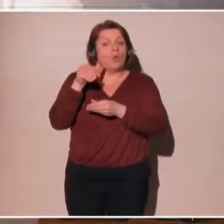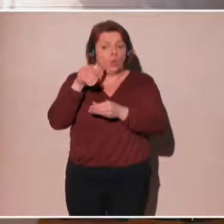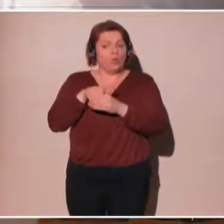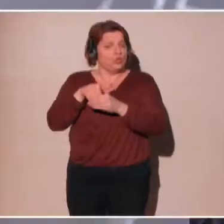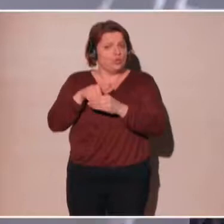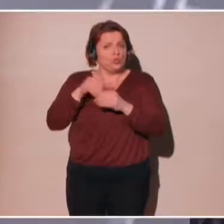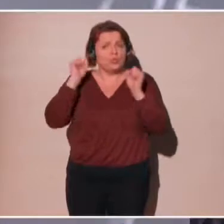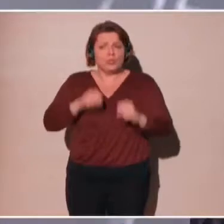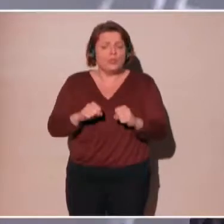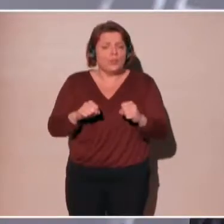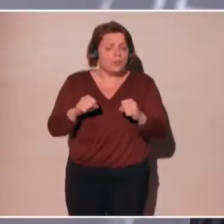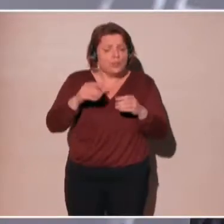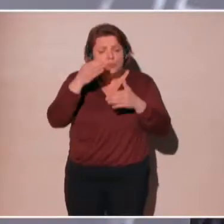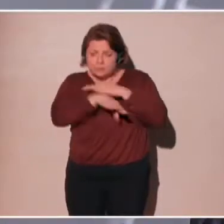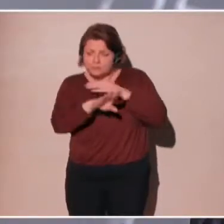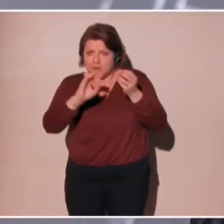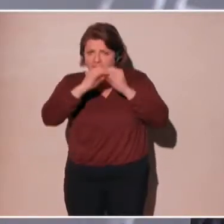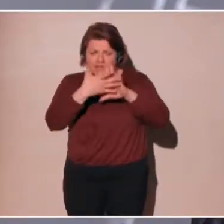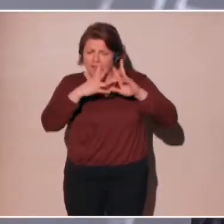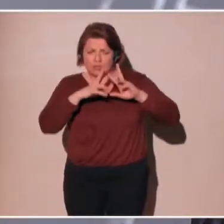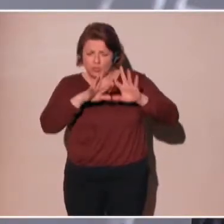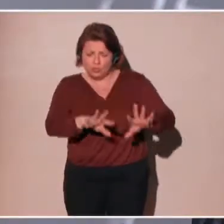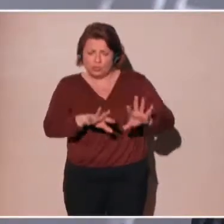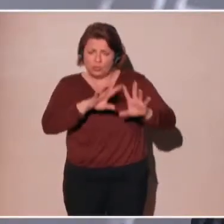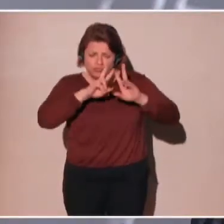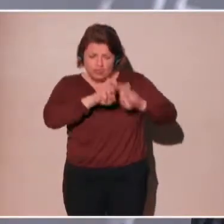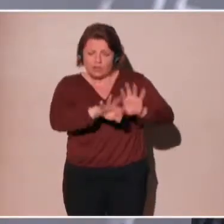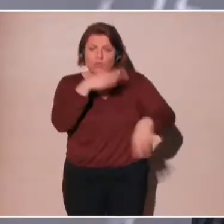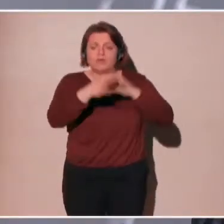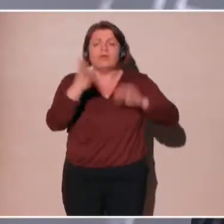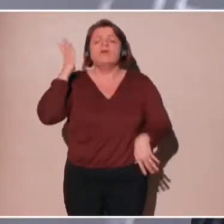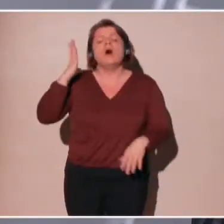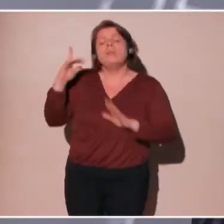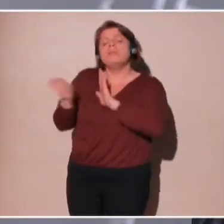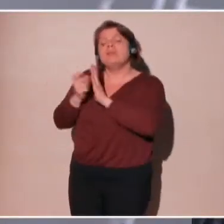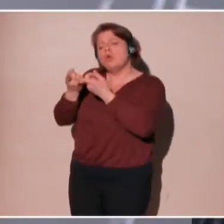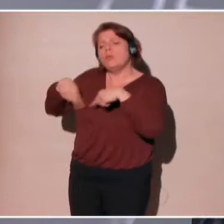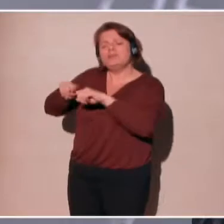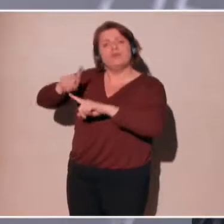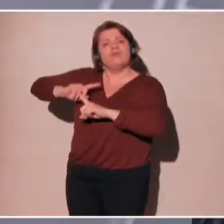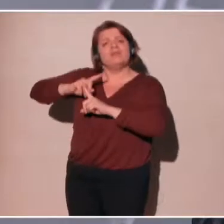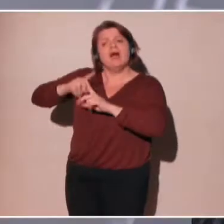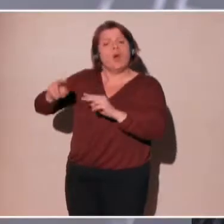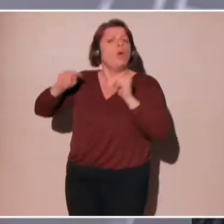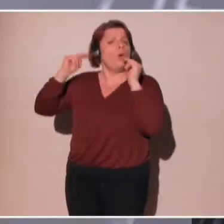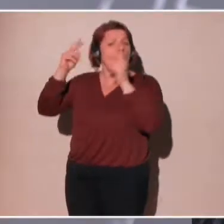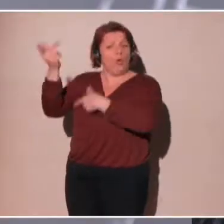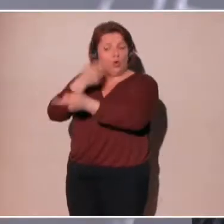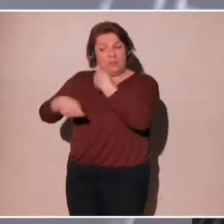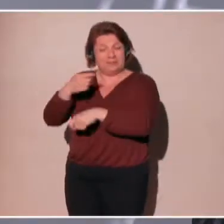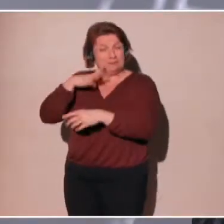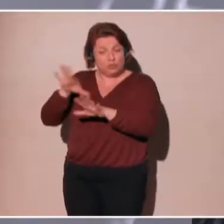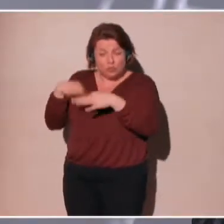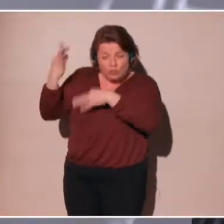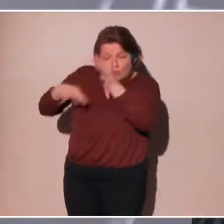trouvé ailleurs sur Internet. Et quand j'étais à la Commission fédérale du commerce, on a trouvé de nombreux exemples. En fait, on avait mené